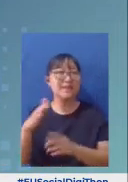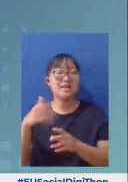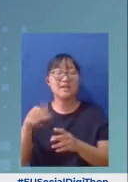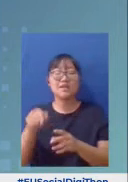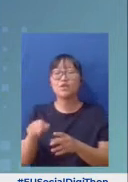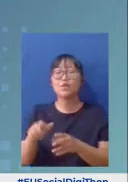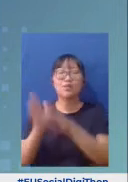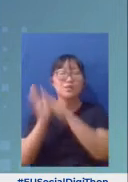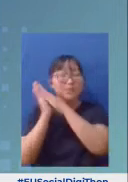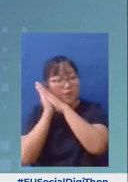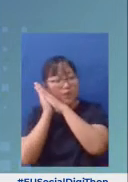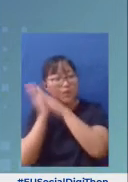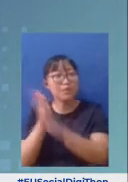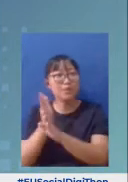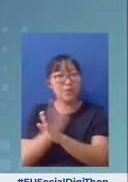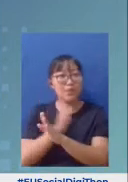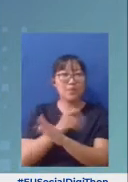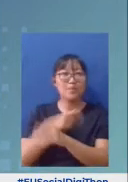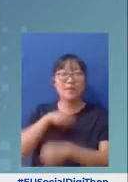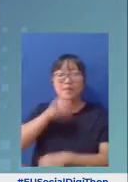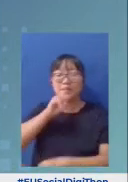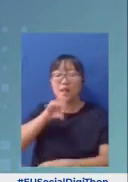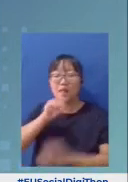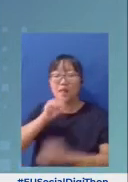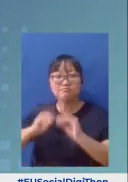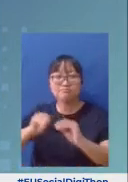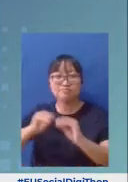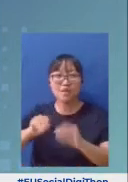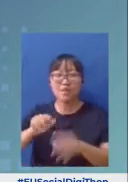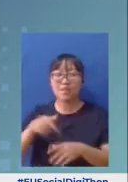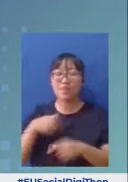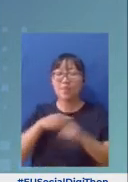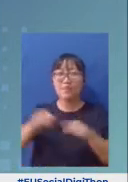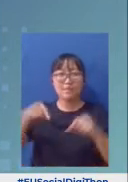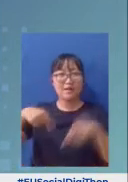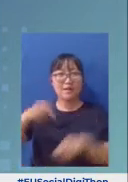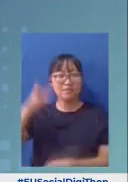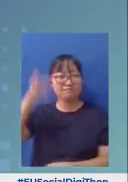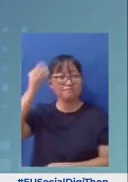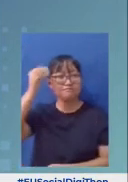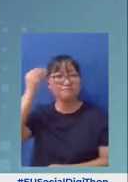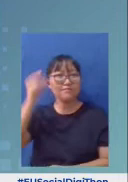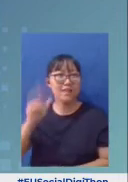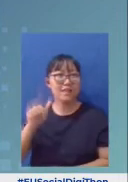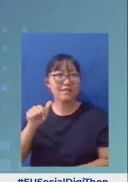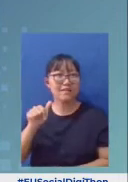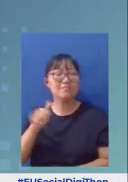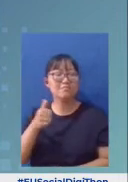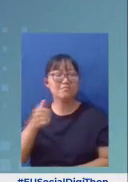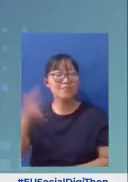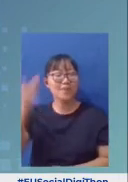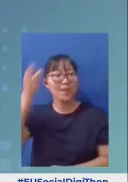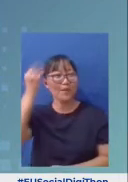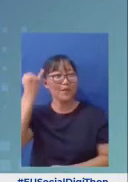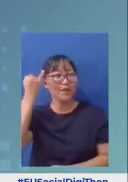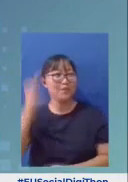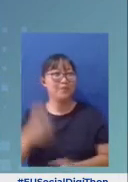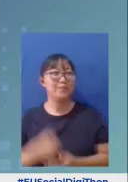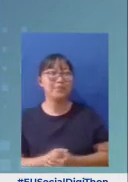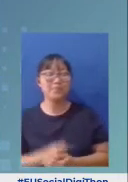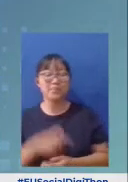Bu. Terima kasih, tapi ini perlu saya belajar lagi. Saya update ilmu nih ternyata dengan Ibu ya. Nah, pertanyaan ketiga Ibu datang dari Lebda